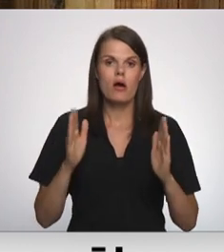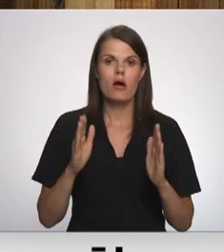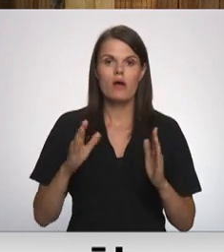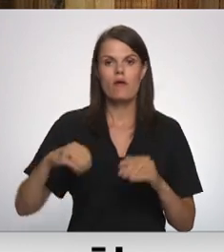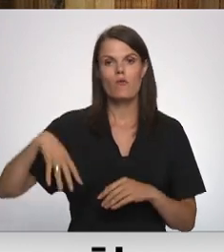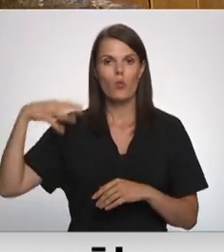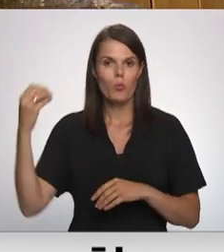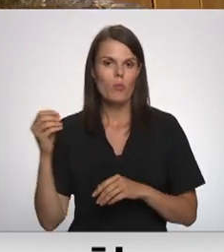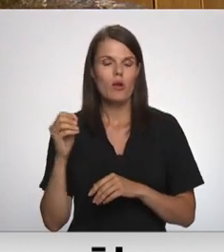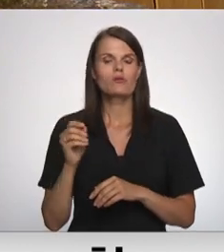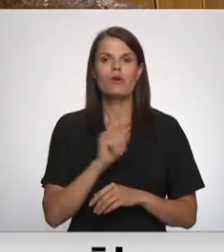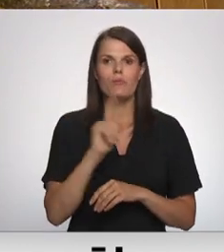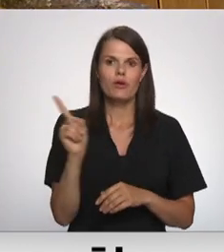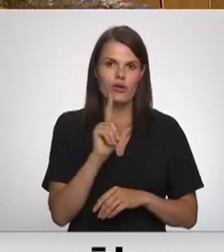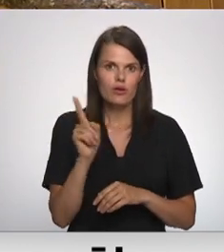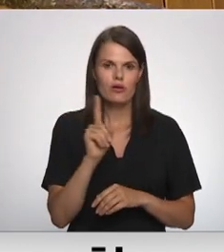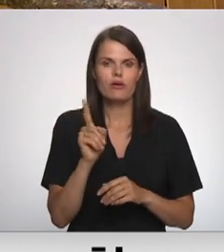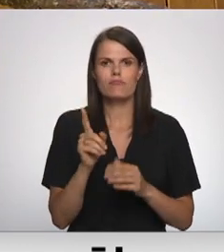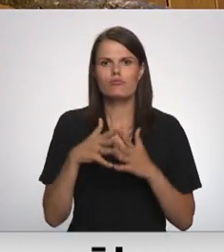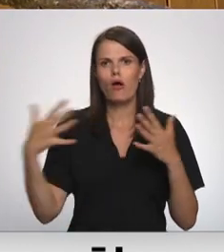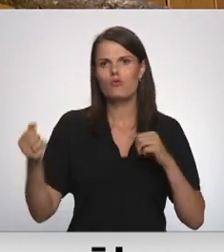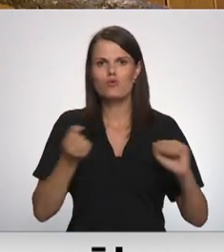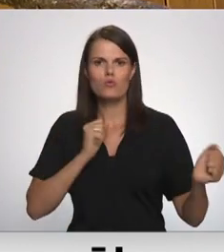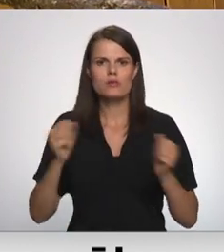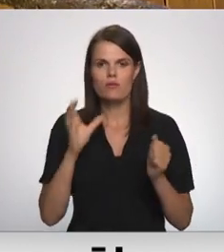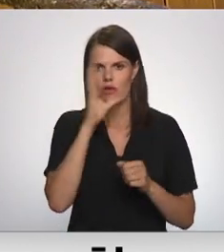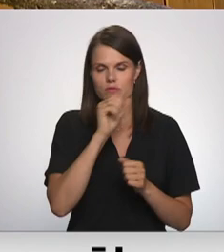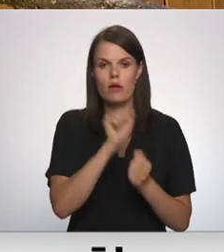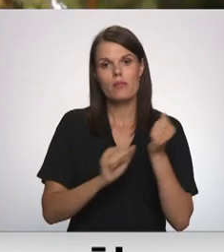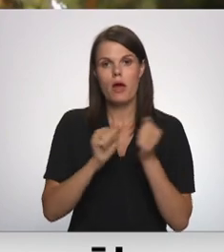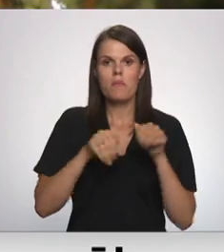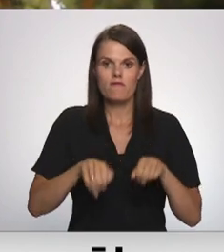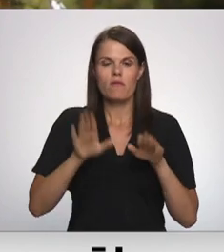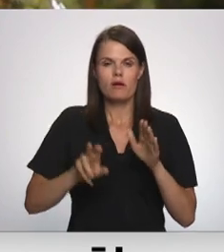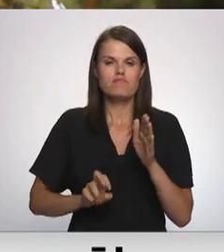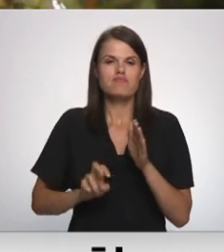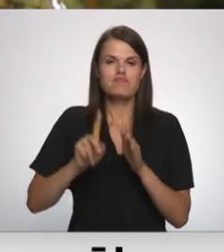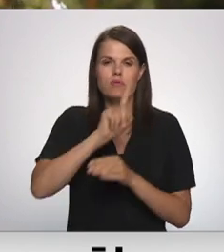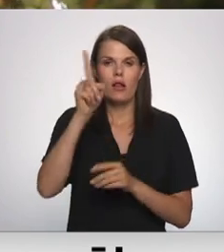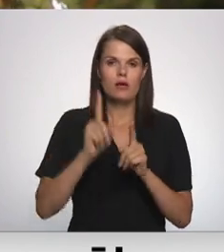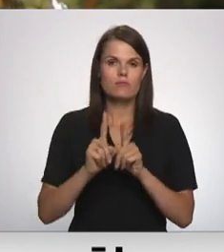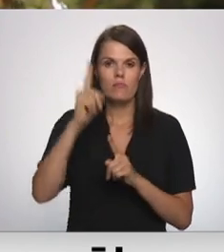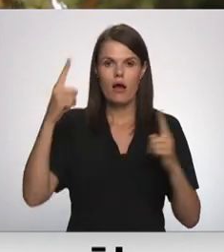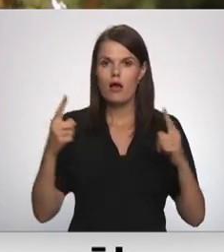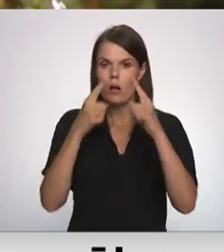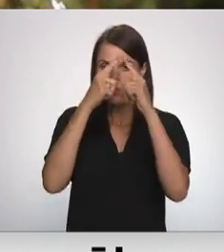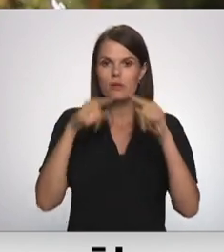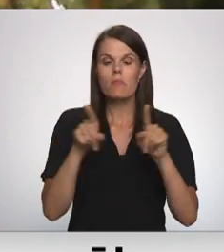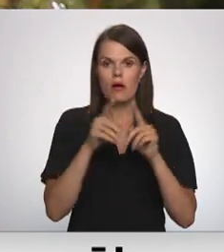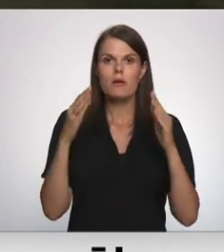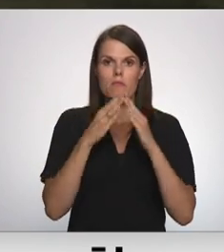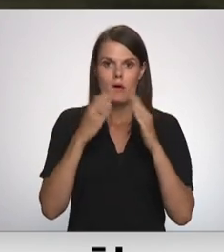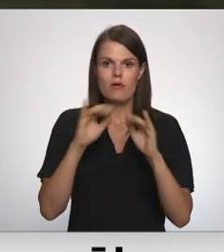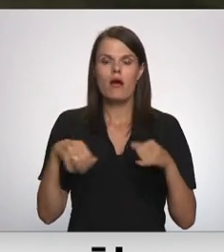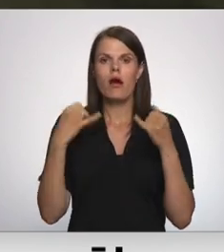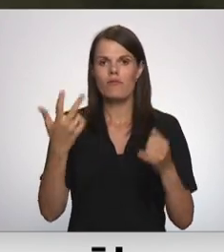ir plašas kustību iespējas. Dabā vāveres mēdz uzrāpties līdz pat koku galotnei. Tad arī mājā viņām ir